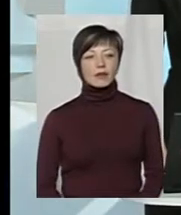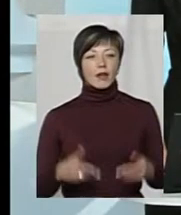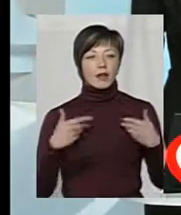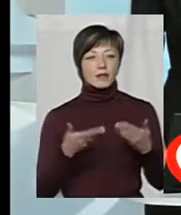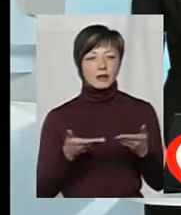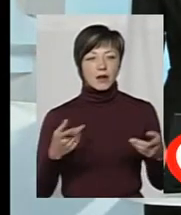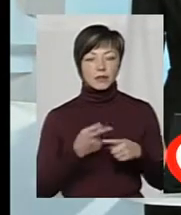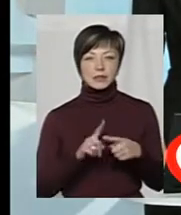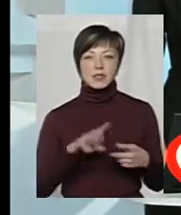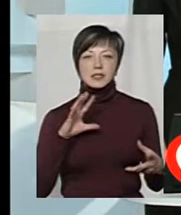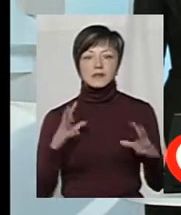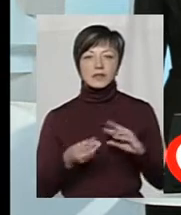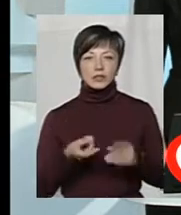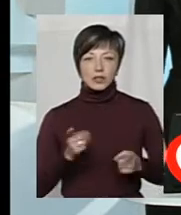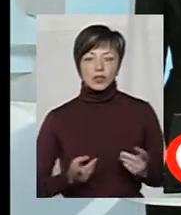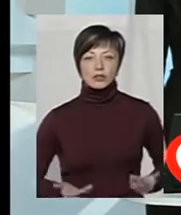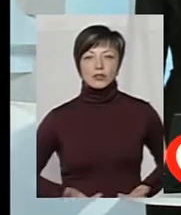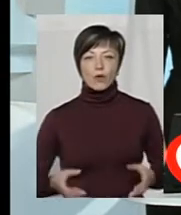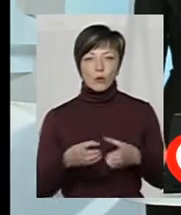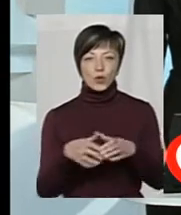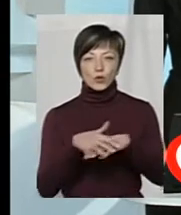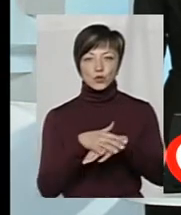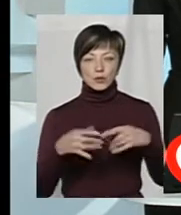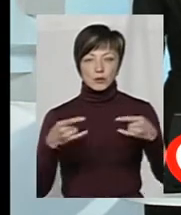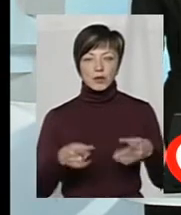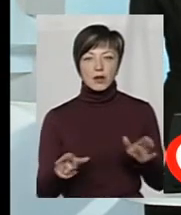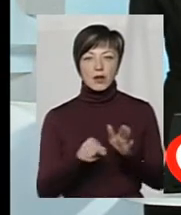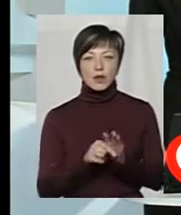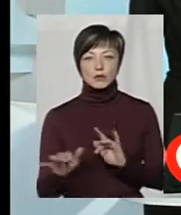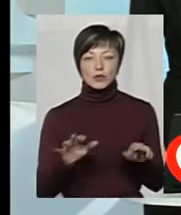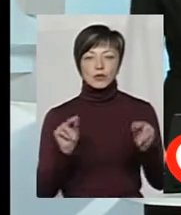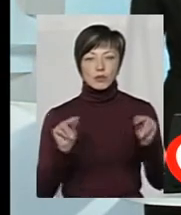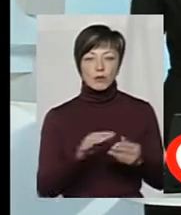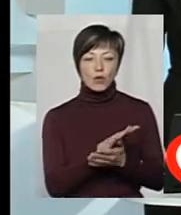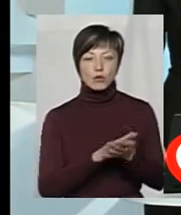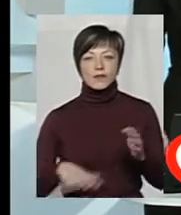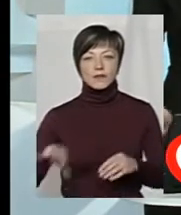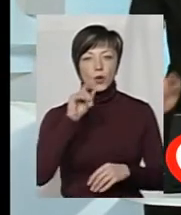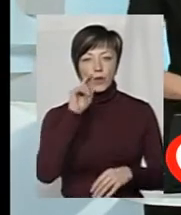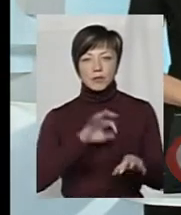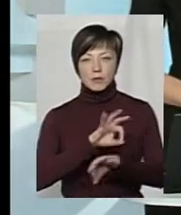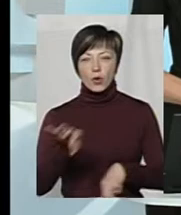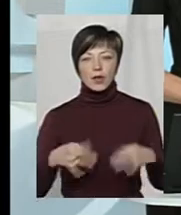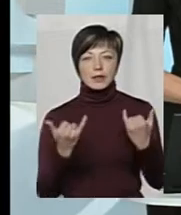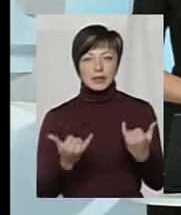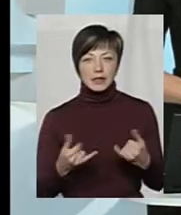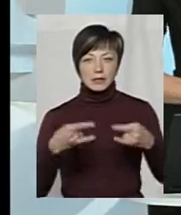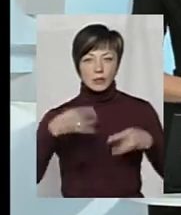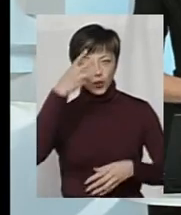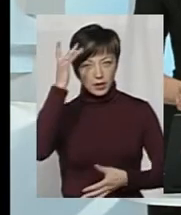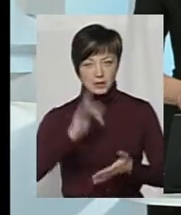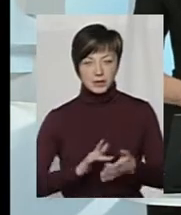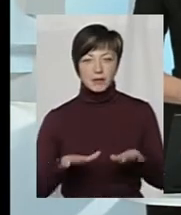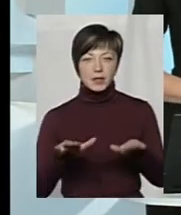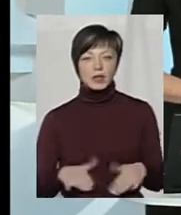Вітаємо, це «Звіти наживо». Команда Суспільного разом із рухом «Чесно» продовжує всеукраїнський медіапроект. І нині студія «Поділля Центр»